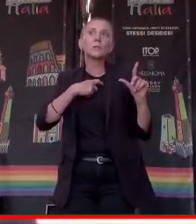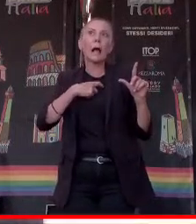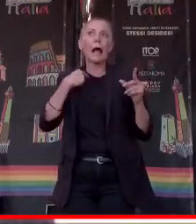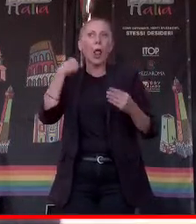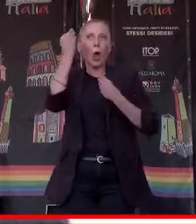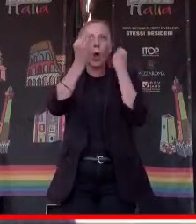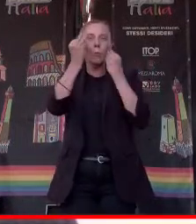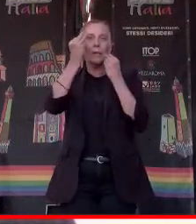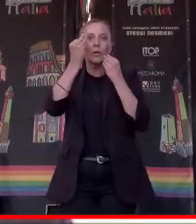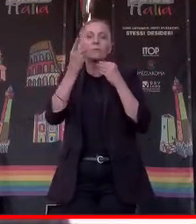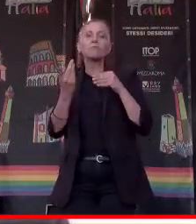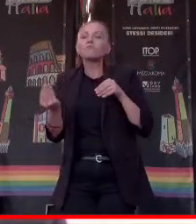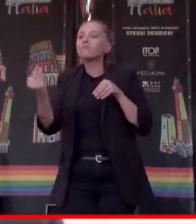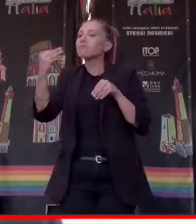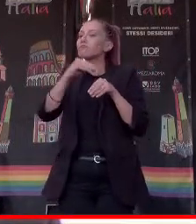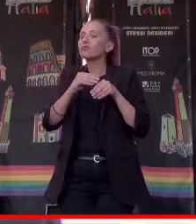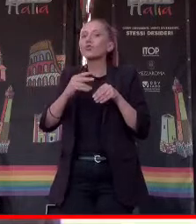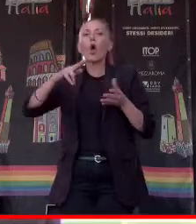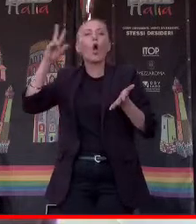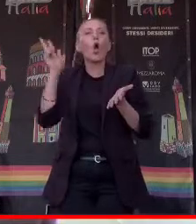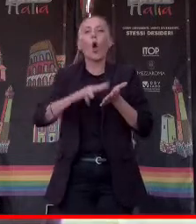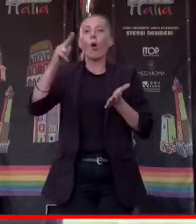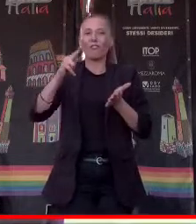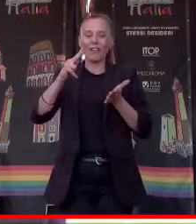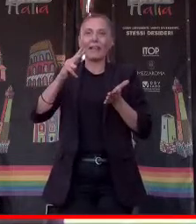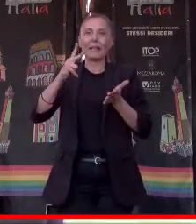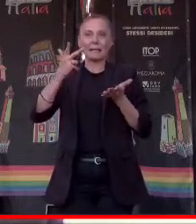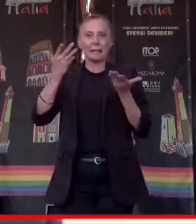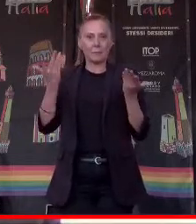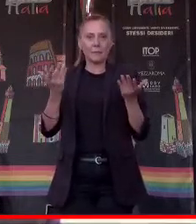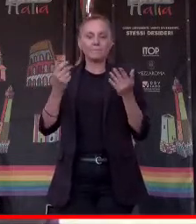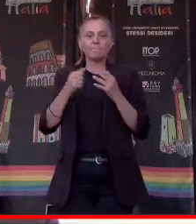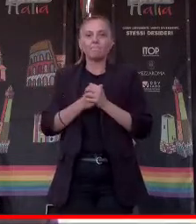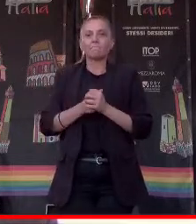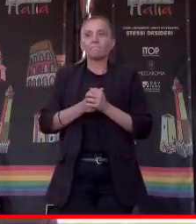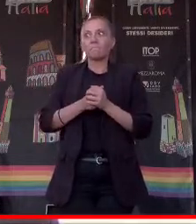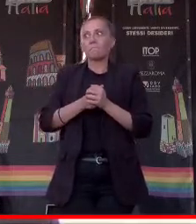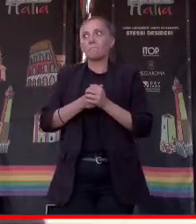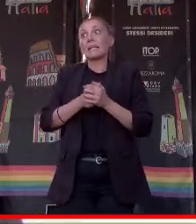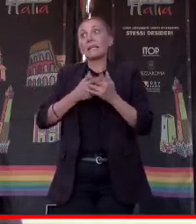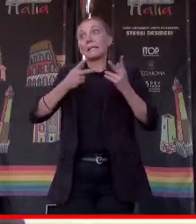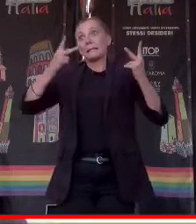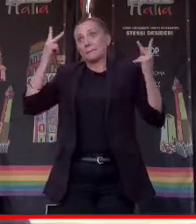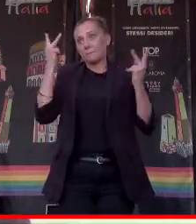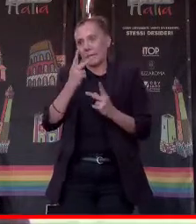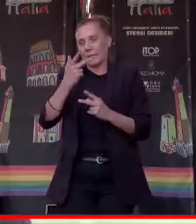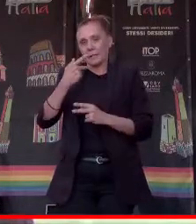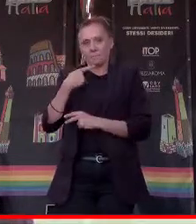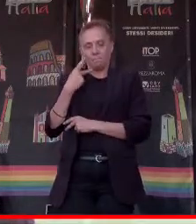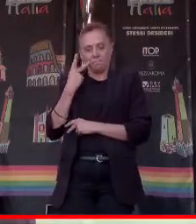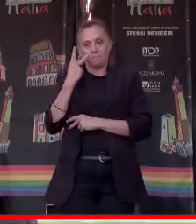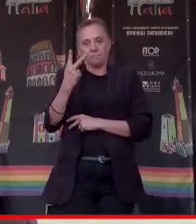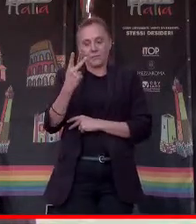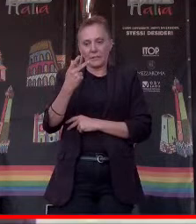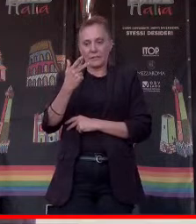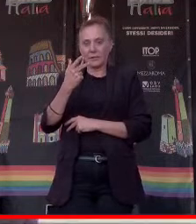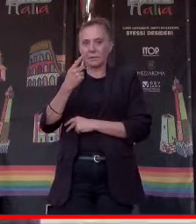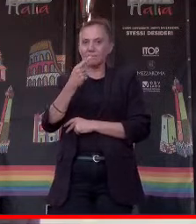certezze che naturalmente purtroppo in negativo ho dovuto